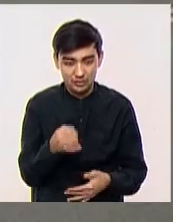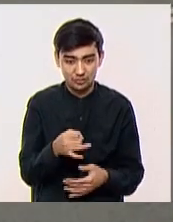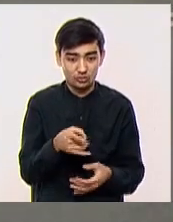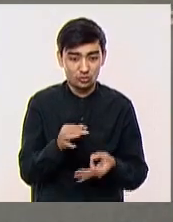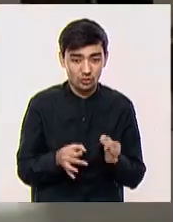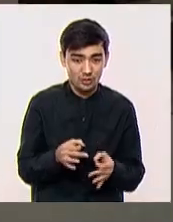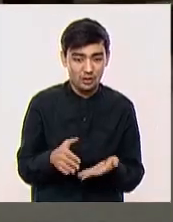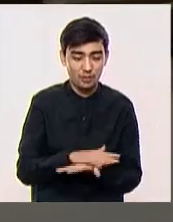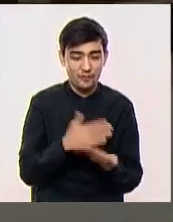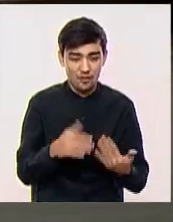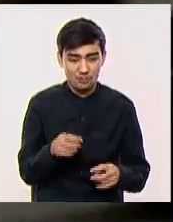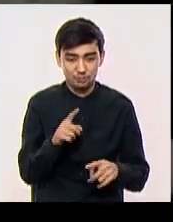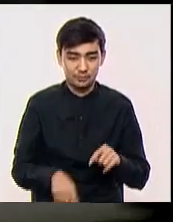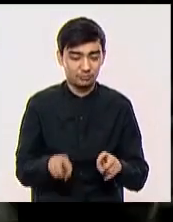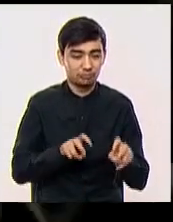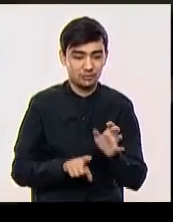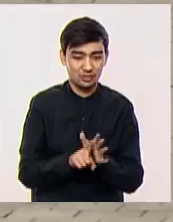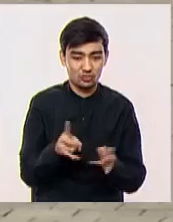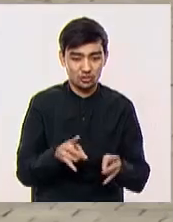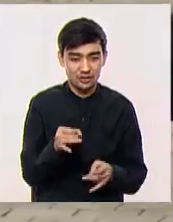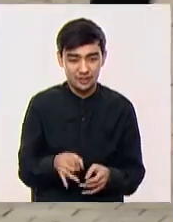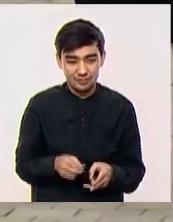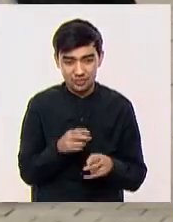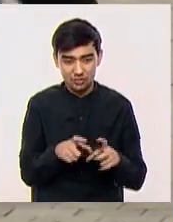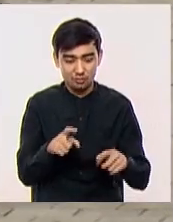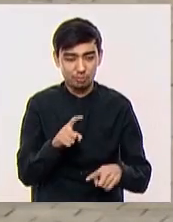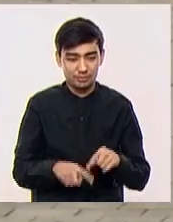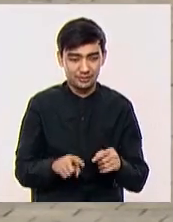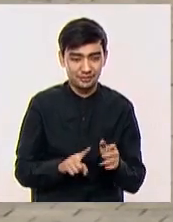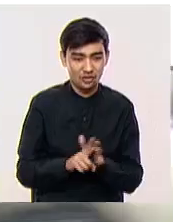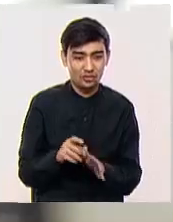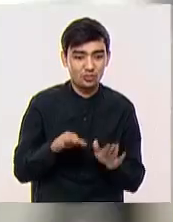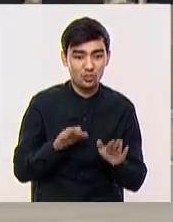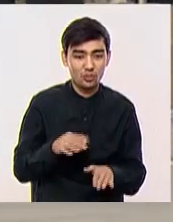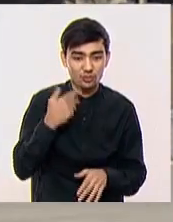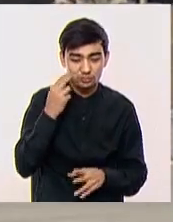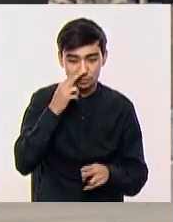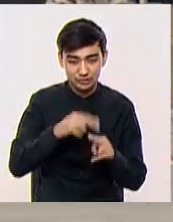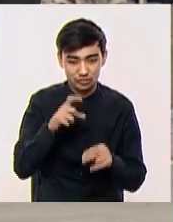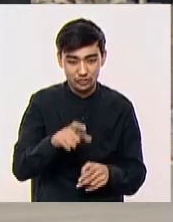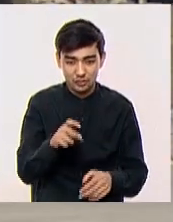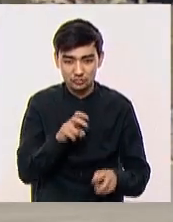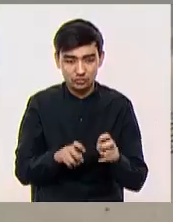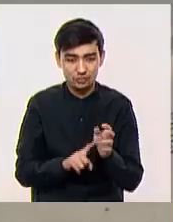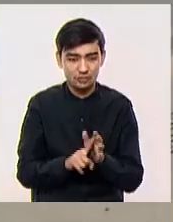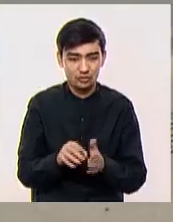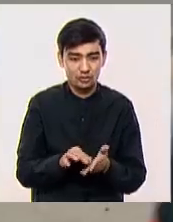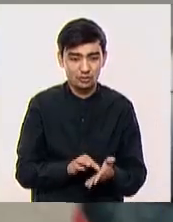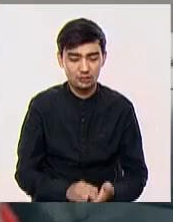норму отменили. К поискам стражи порядка приступают незамедлительно, как только узнают об исчезновении.